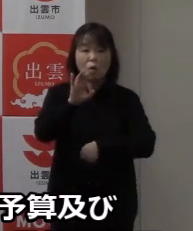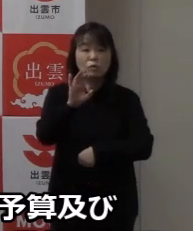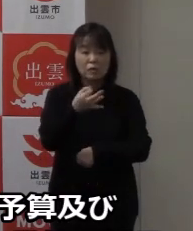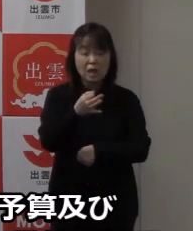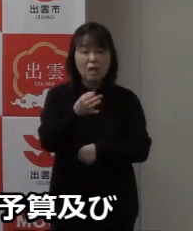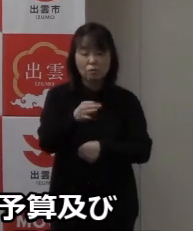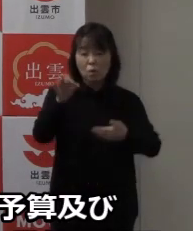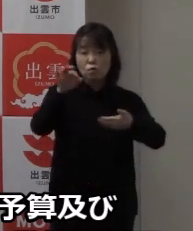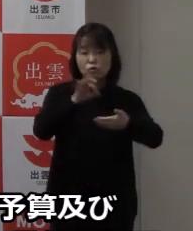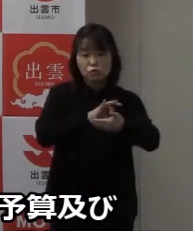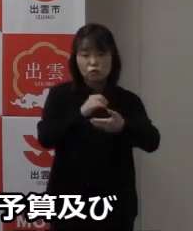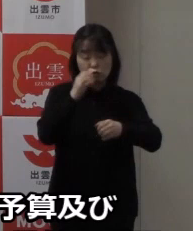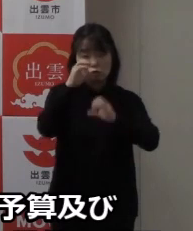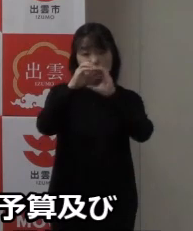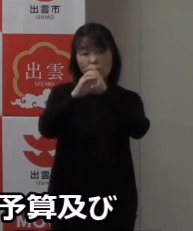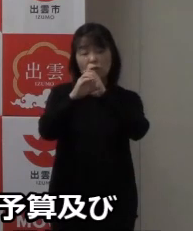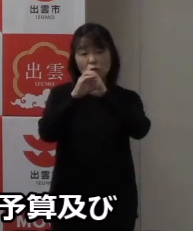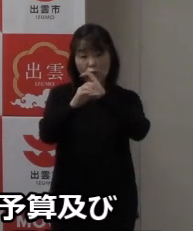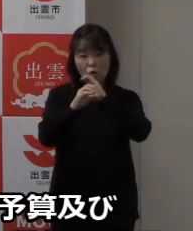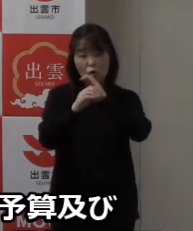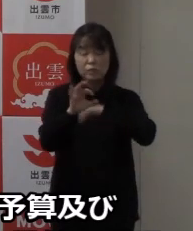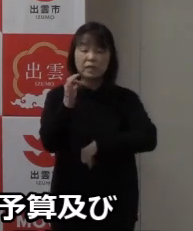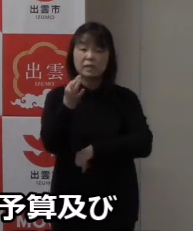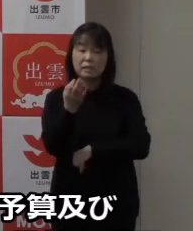入見込みでありますが、